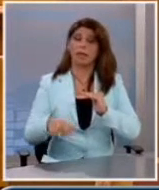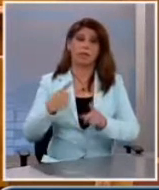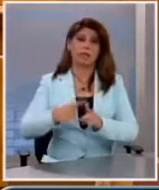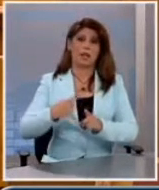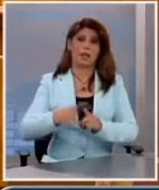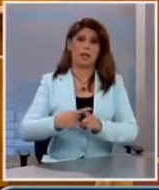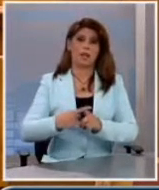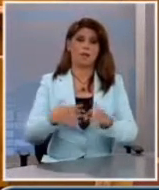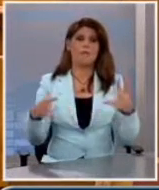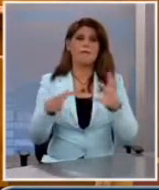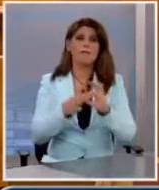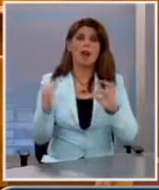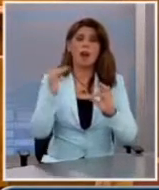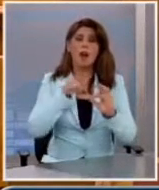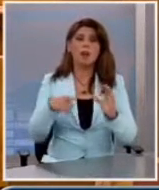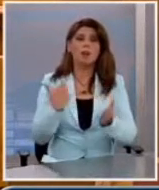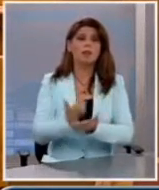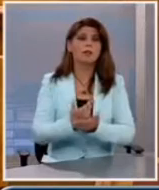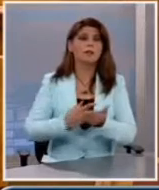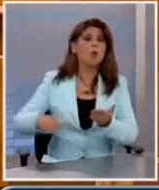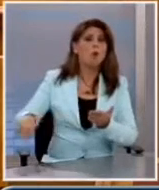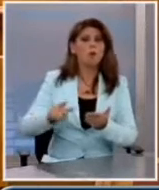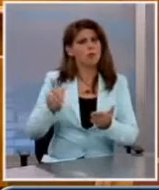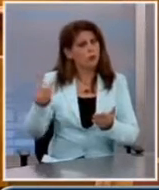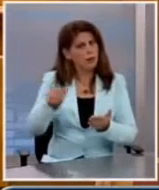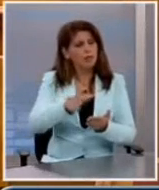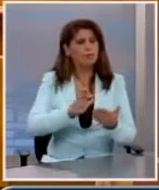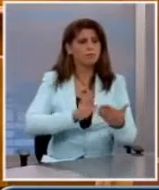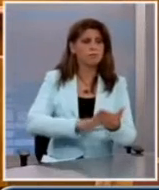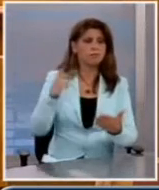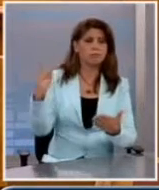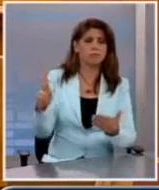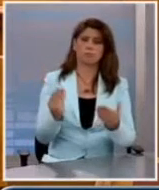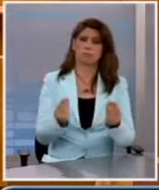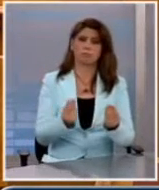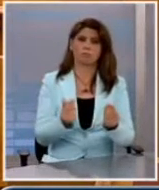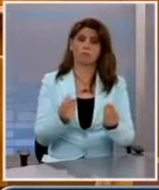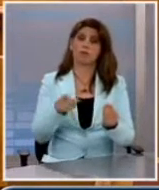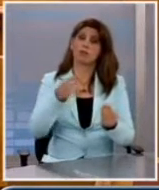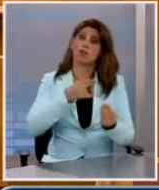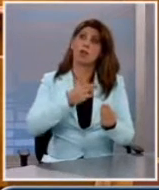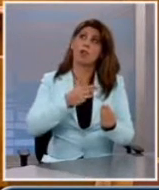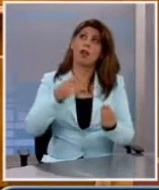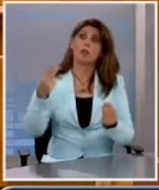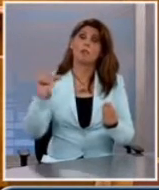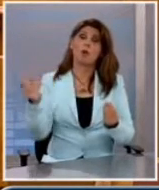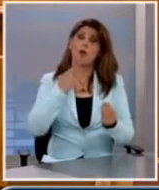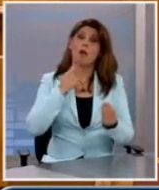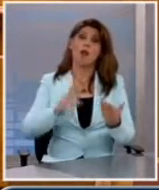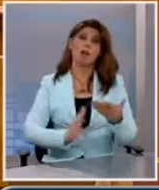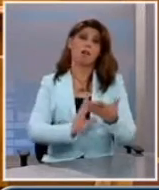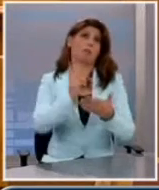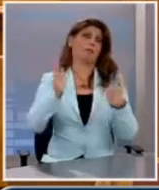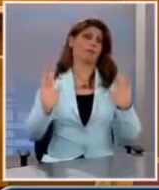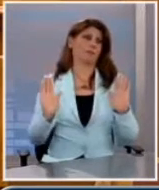με αυτό που ζητάμε όλοι και ο καθένας το προσεγγίζει με το δικό του τρόπο, την περίφημη ανάπτυξη. Όλοι